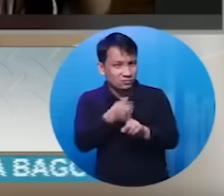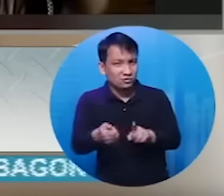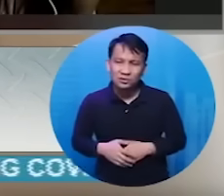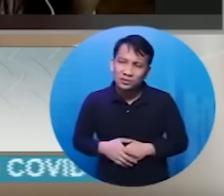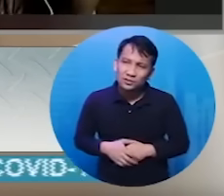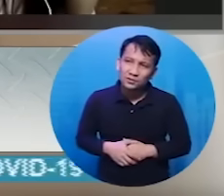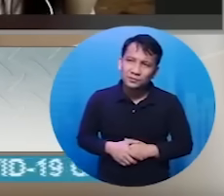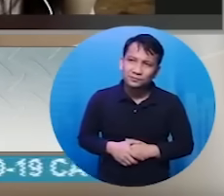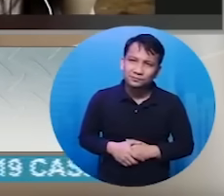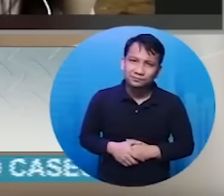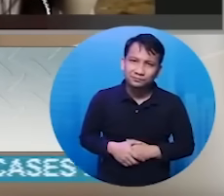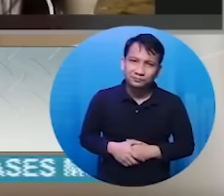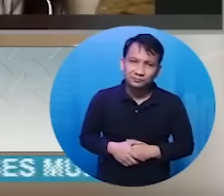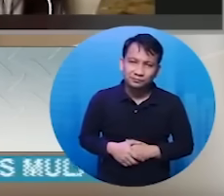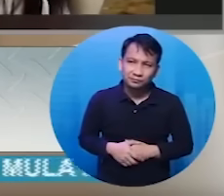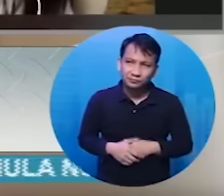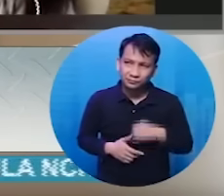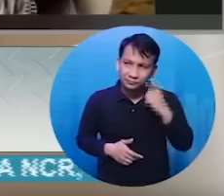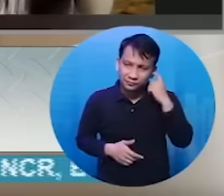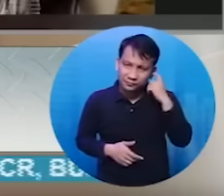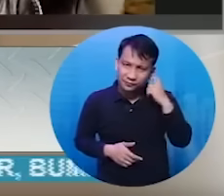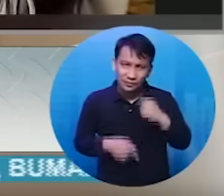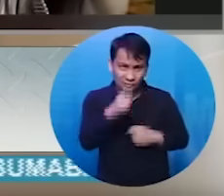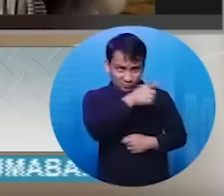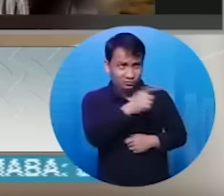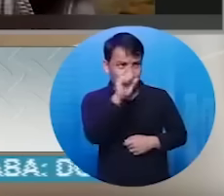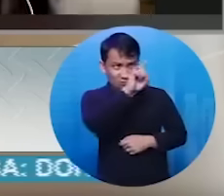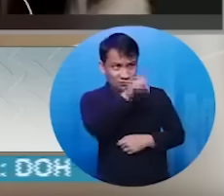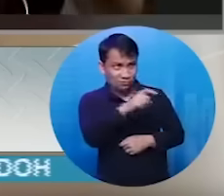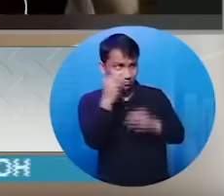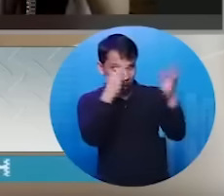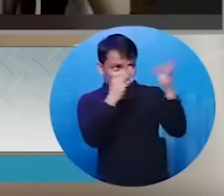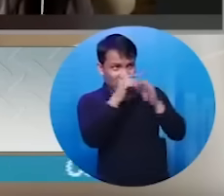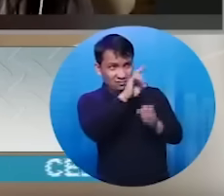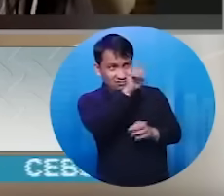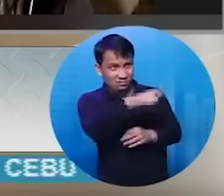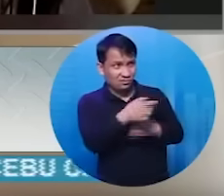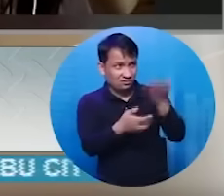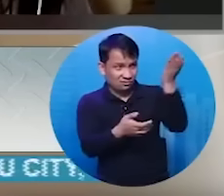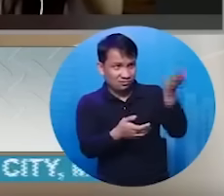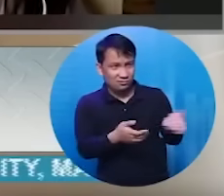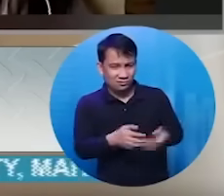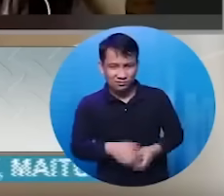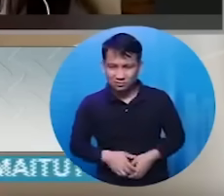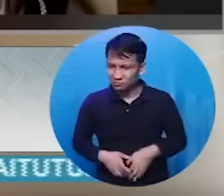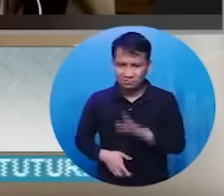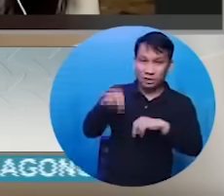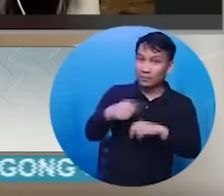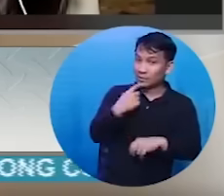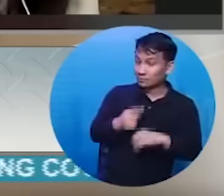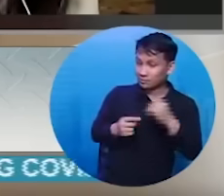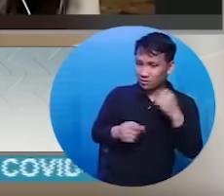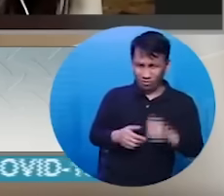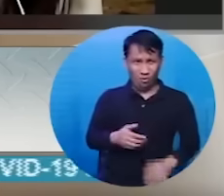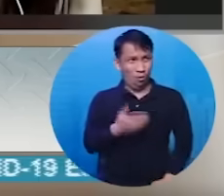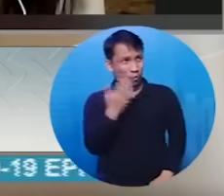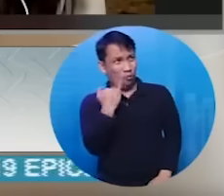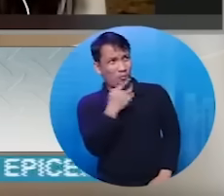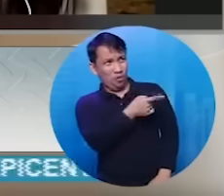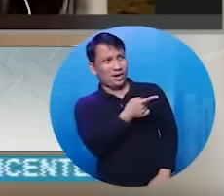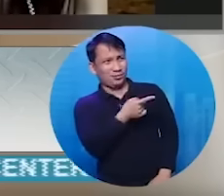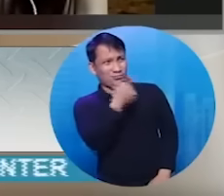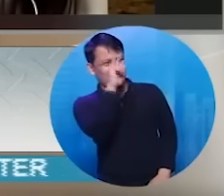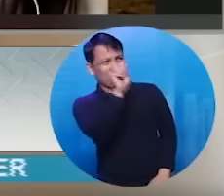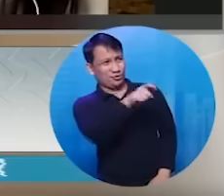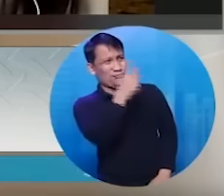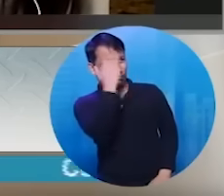Ganito. Hindi mo talaga ako, sir. Jim Boy, nagda-drugs ka ba? Nagda-drugs ka? Hindi ko gagawin yun. So bakit mo